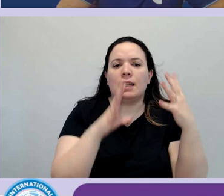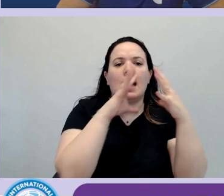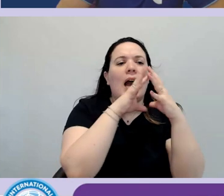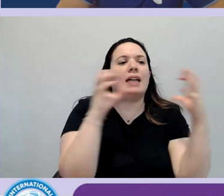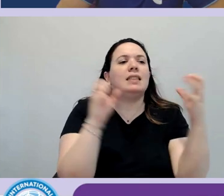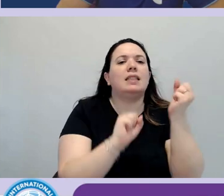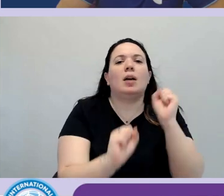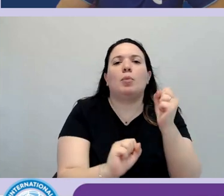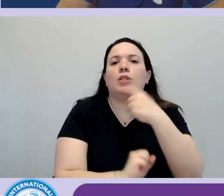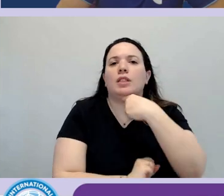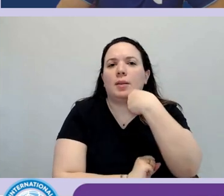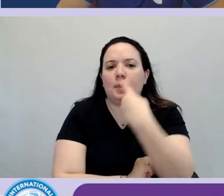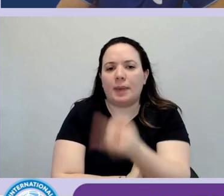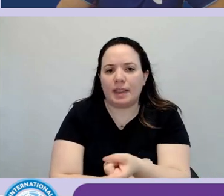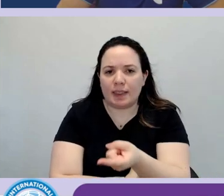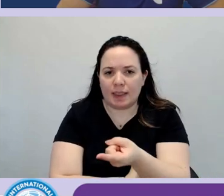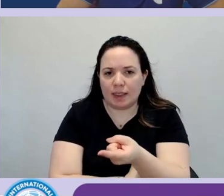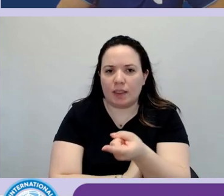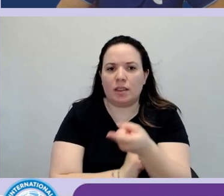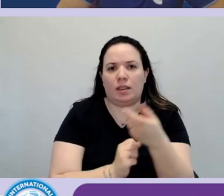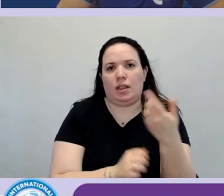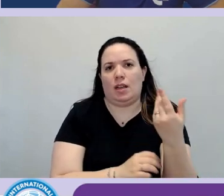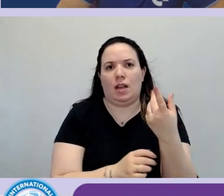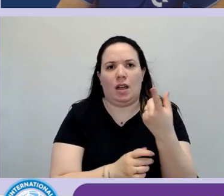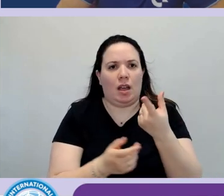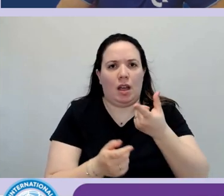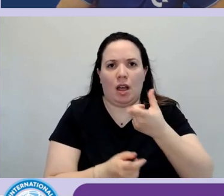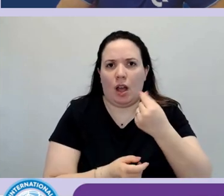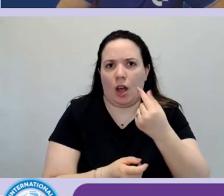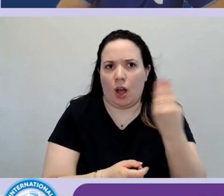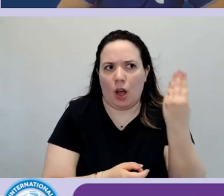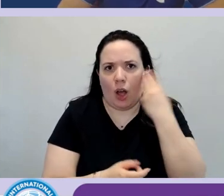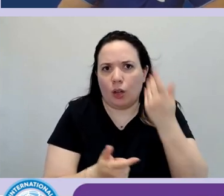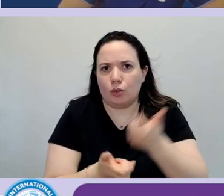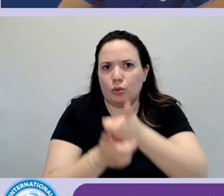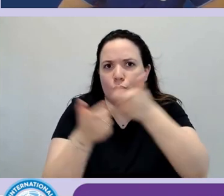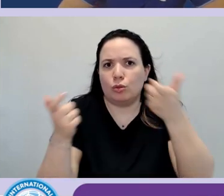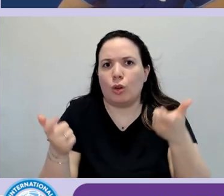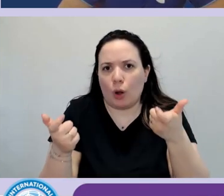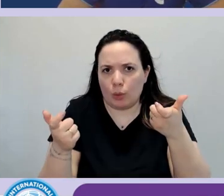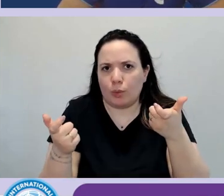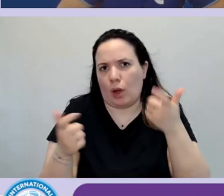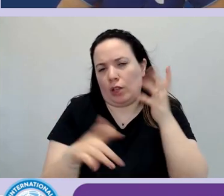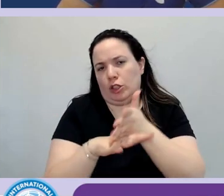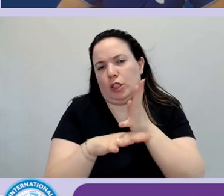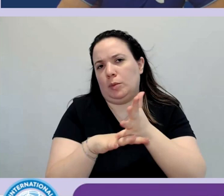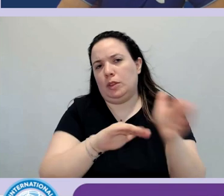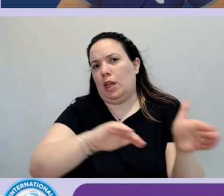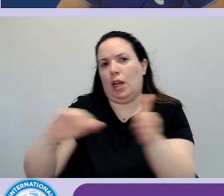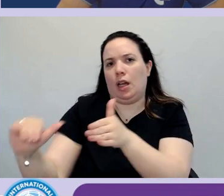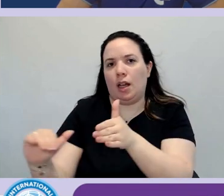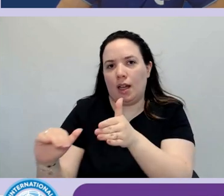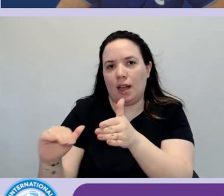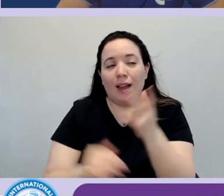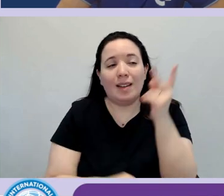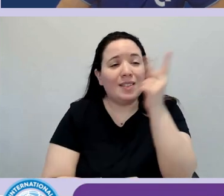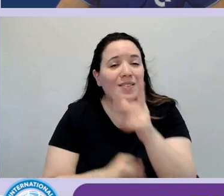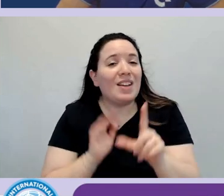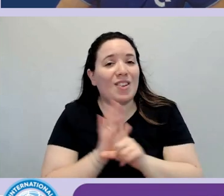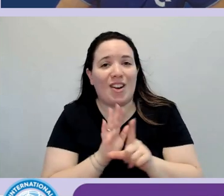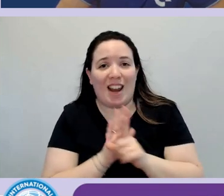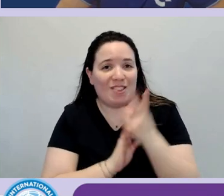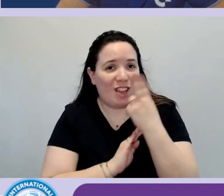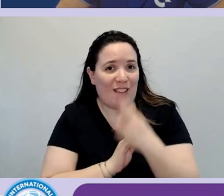avvalersi della motivazione di onere sproporzionato per non curare l'ac Beh lo vieta la legge stessa che dice che non deve